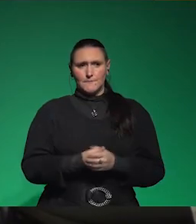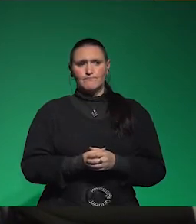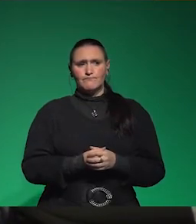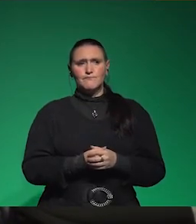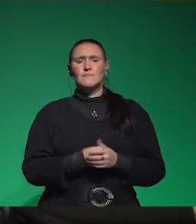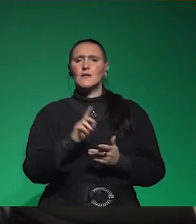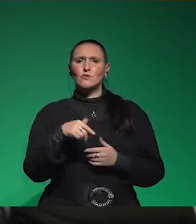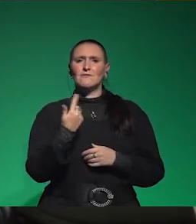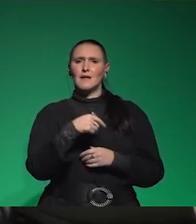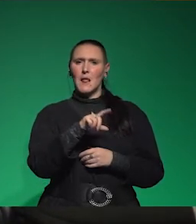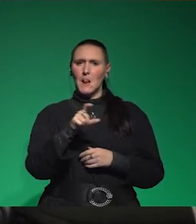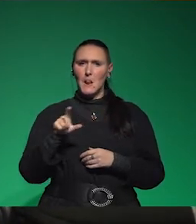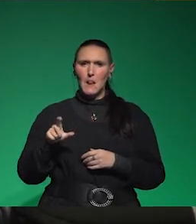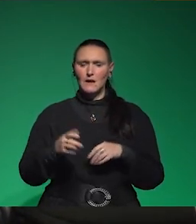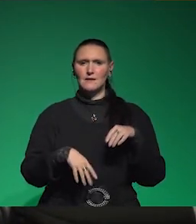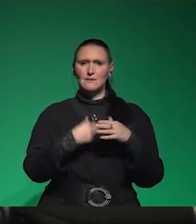Setzlinge